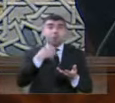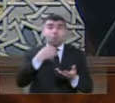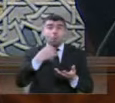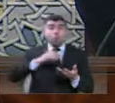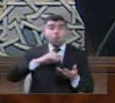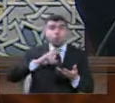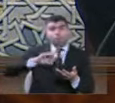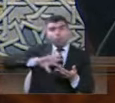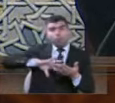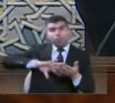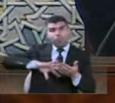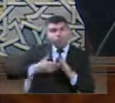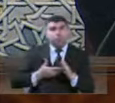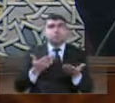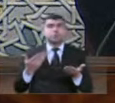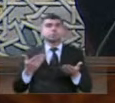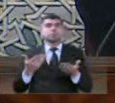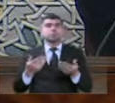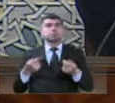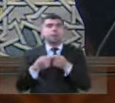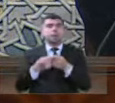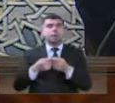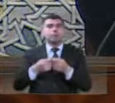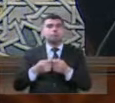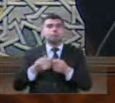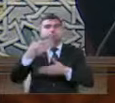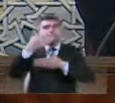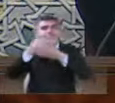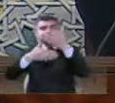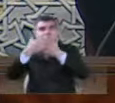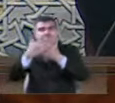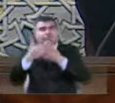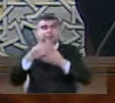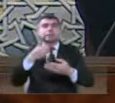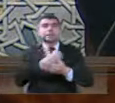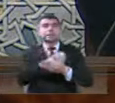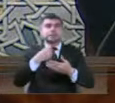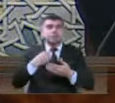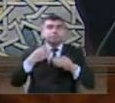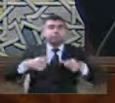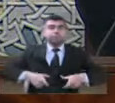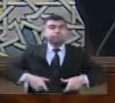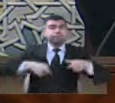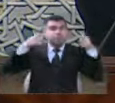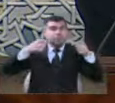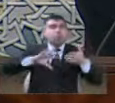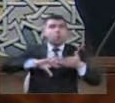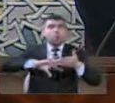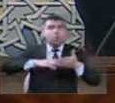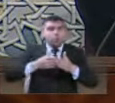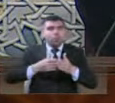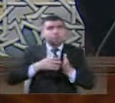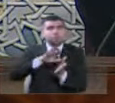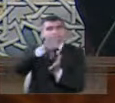الاوبر. واش بغيتو انت كتقول لي ودائما تنقولوا البنيه التحتيه ناقصه فيما يخص الكم والكيف، المتجهزات البيوت